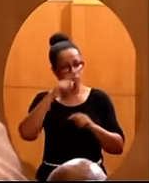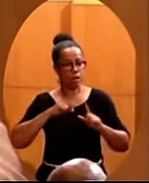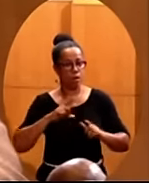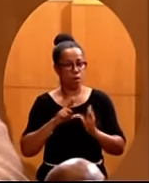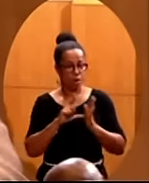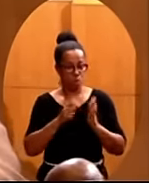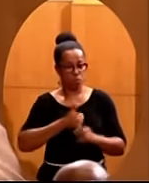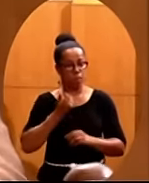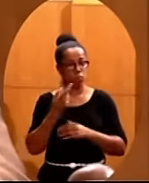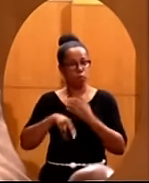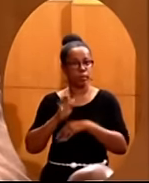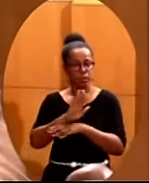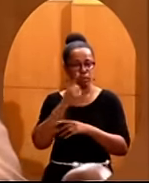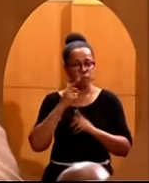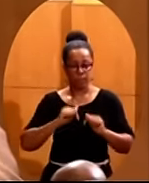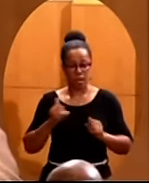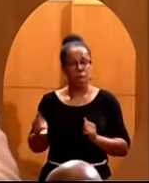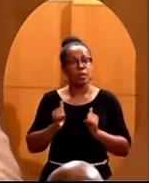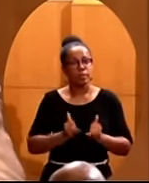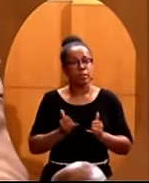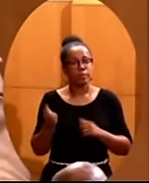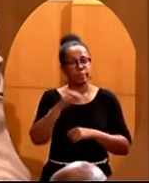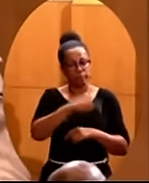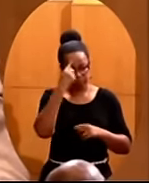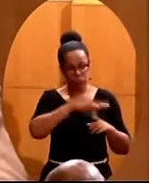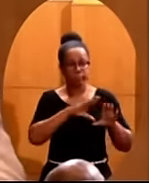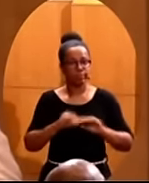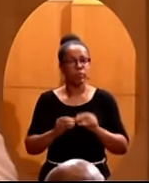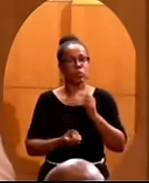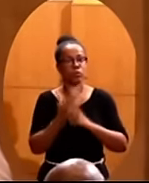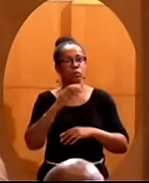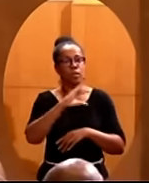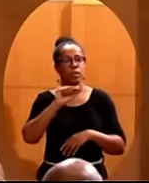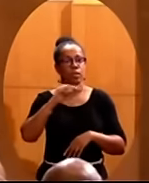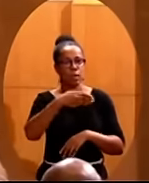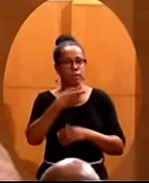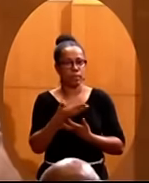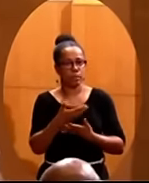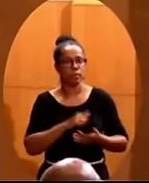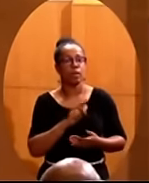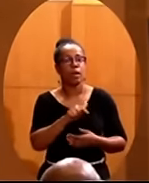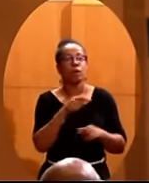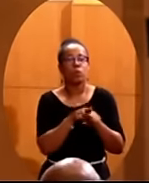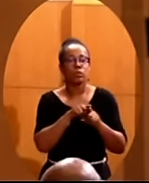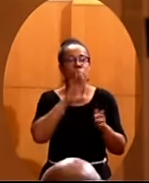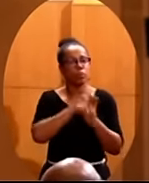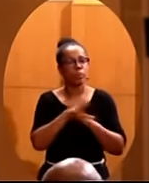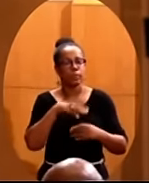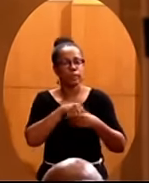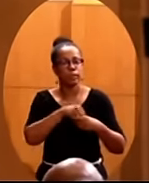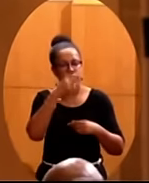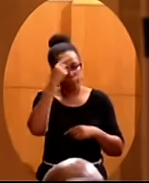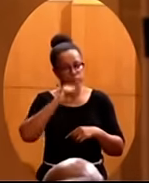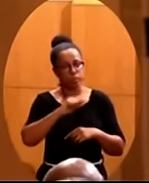représente ici d'être présent à l'installation de la collectivité territoriale de la Martinique et d'être présent pour ses